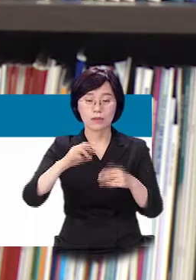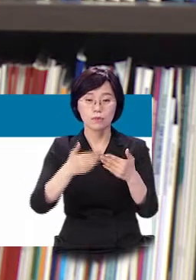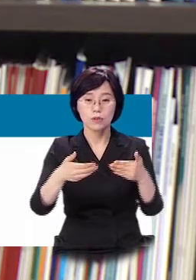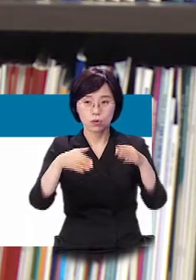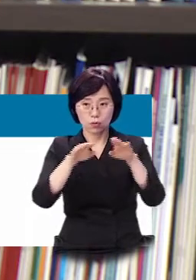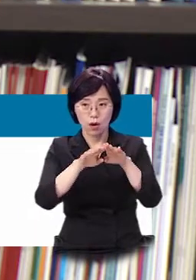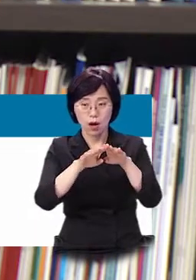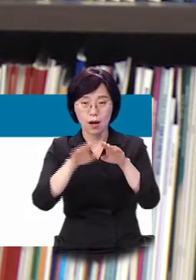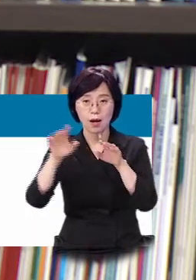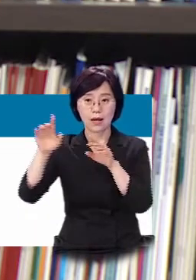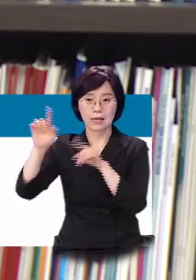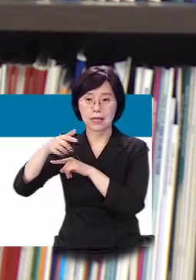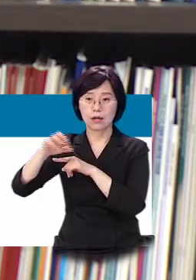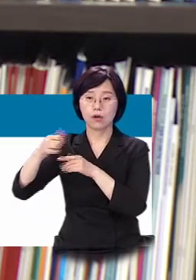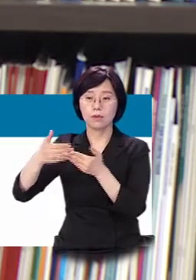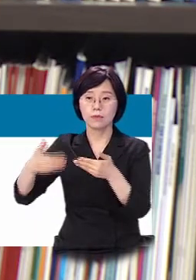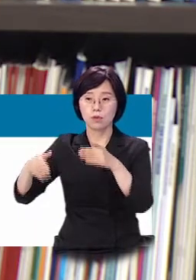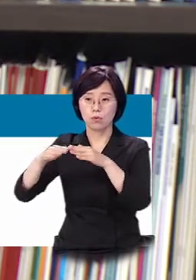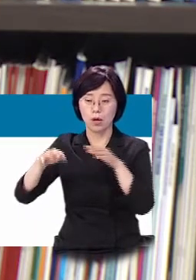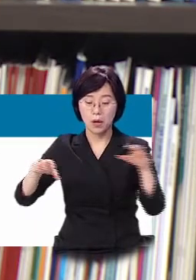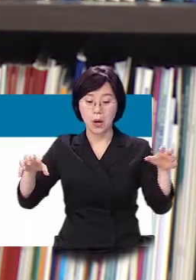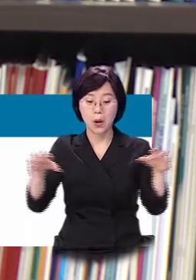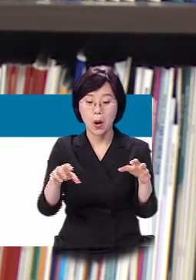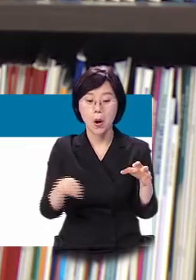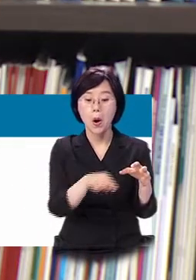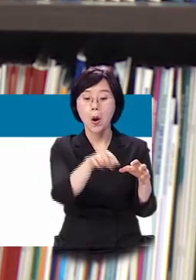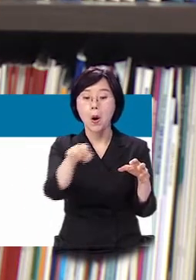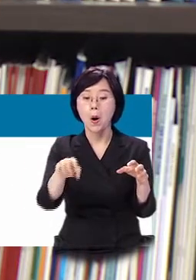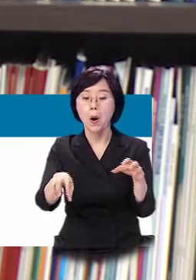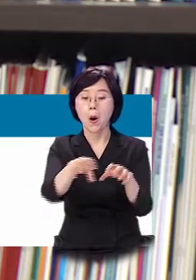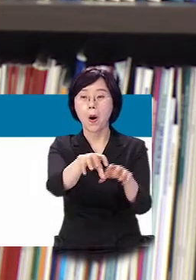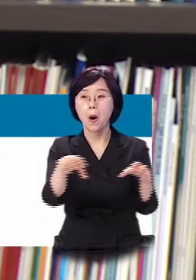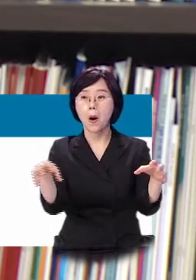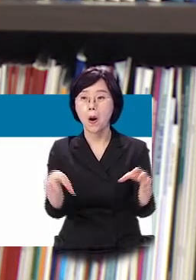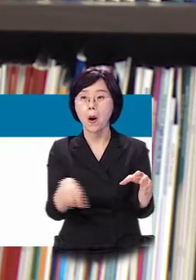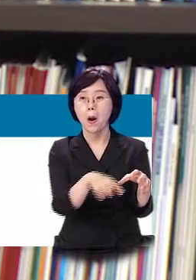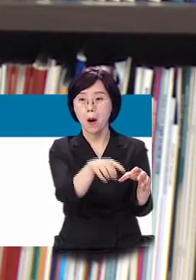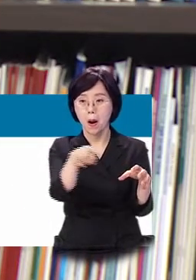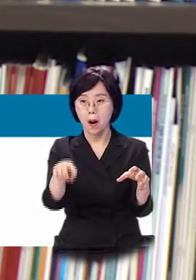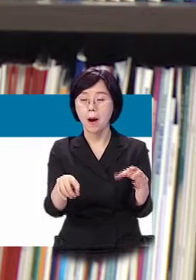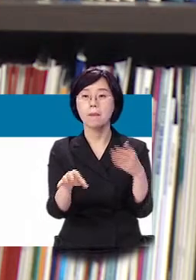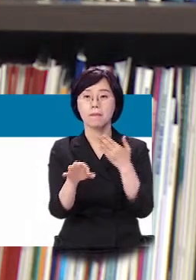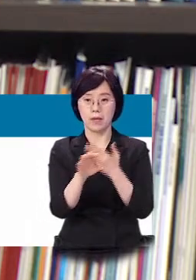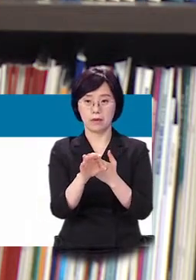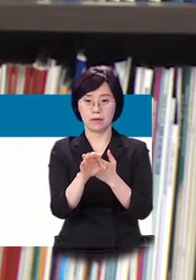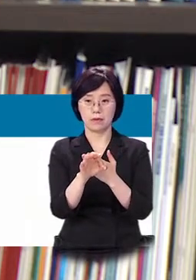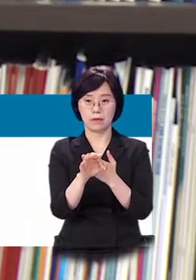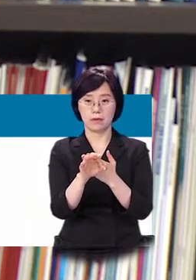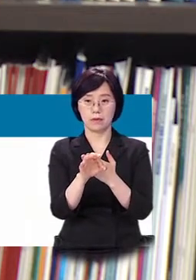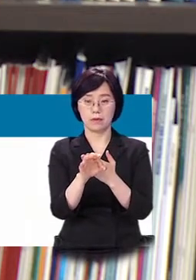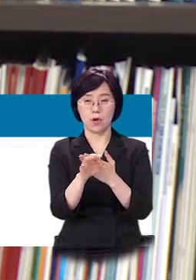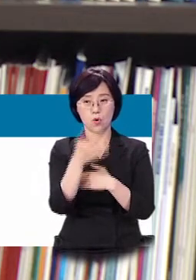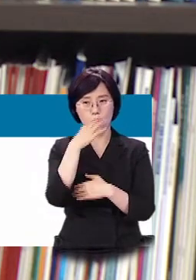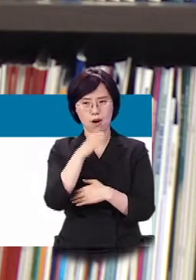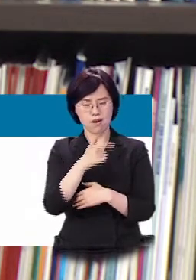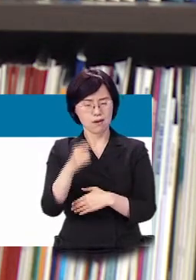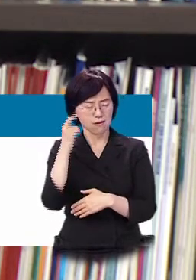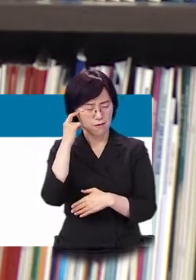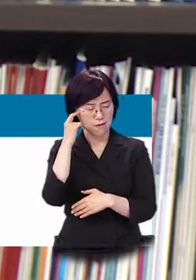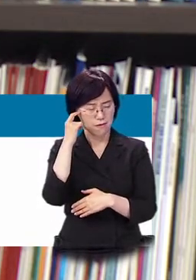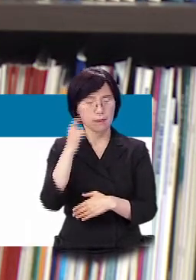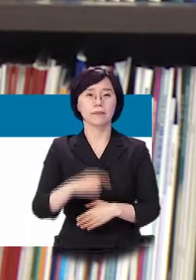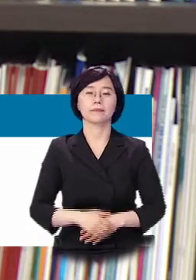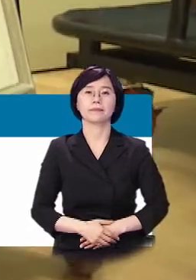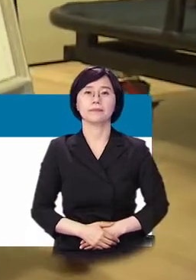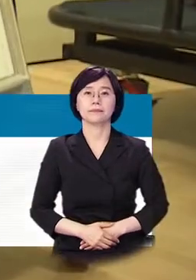미술관과 이걸 이 미술관의 같이 이렇게 에 근처에 입체 실정에 굉장해 그 제시 내 조카도 일으킬 수 있지